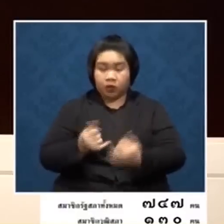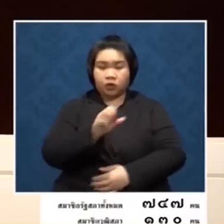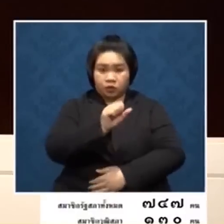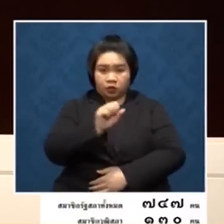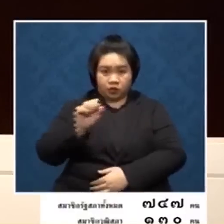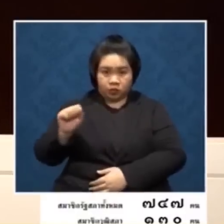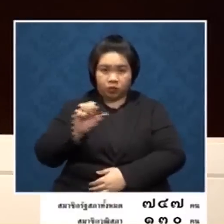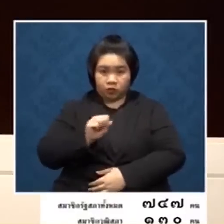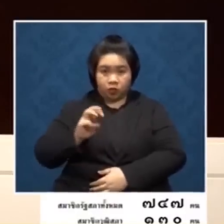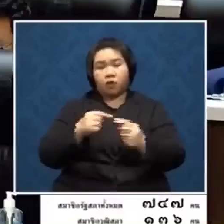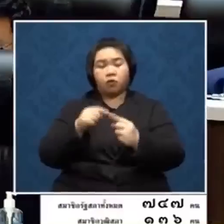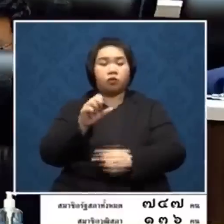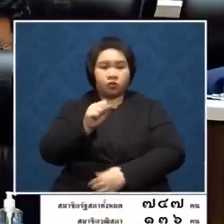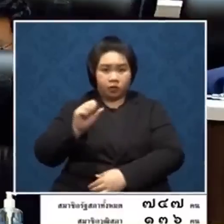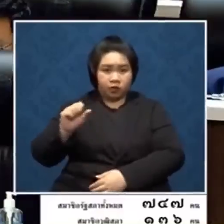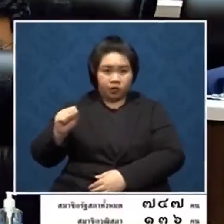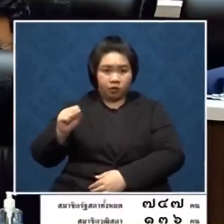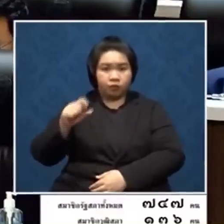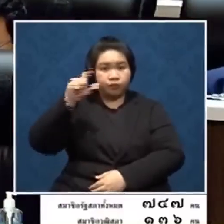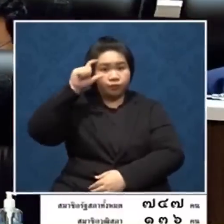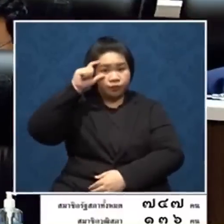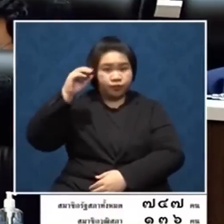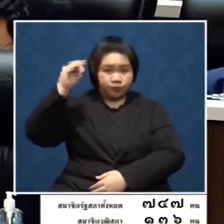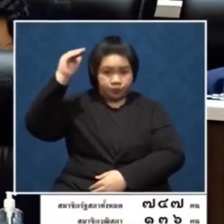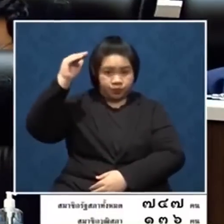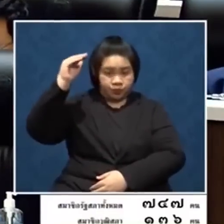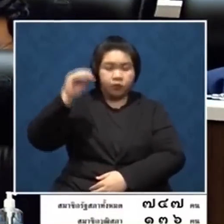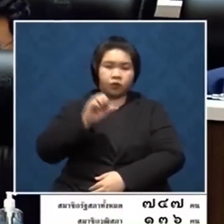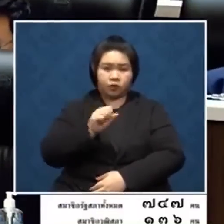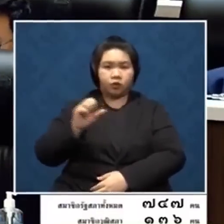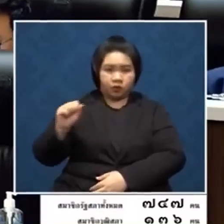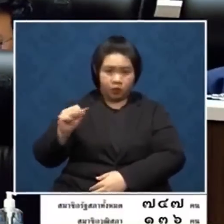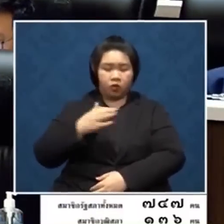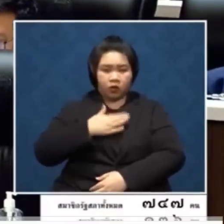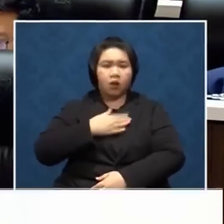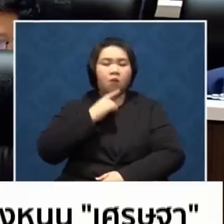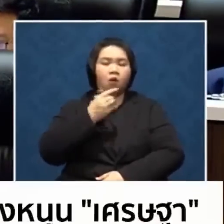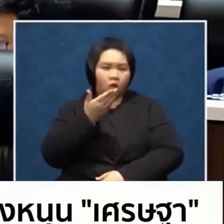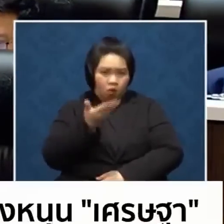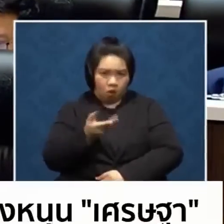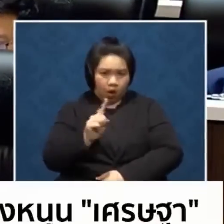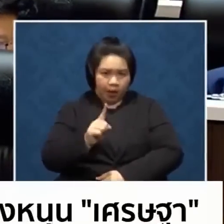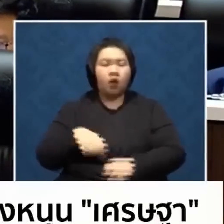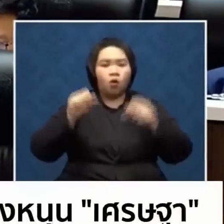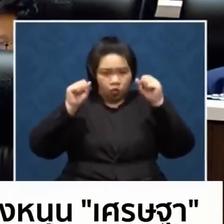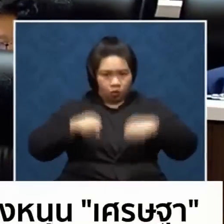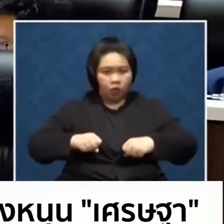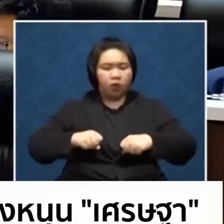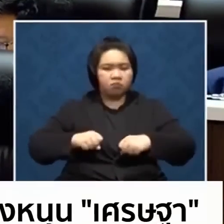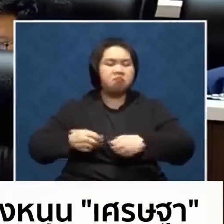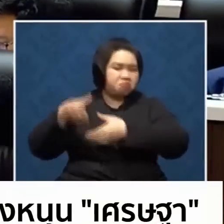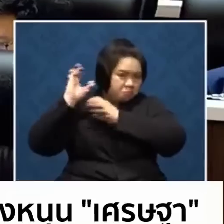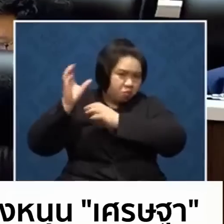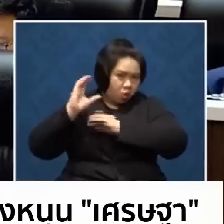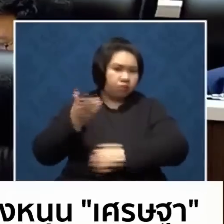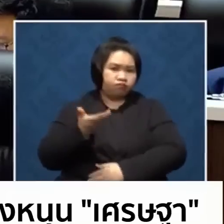ด่วนด้วยวาจาเพื่อขอให้รัฐสภาทบทวนมติเมื่อวันที่19กรกฎาคมที่ห้ามเสนอชื่อคุณพิธาลิ้มเจริญรัตน์แคนดิเ